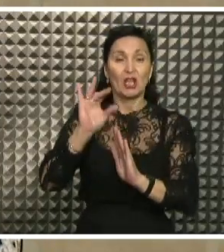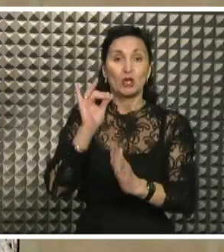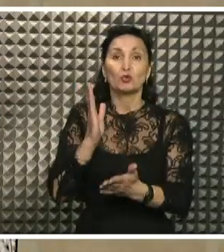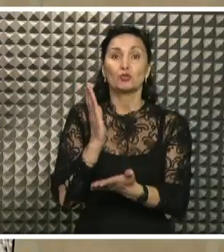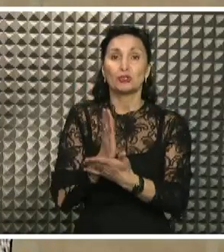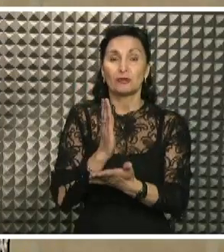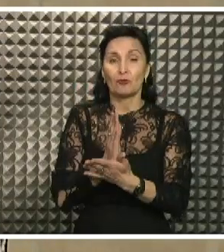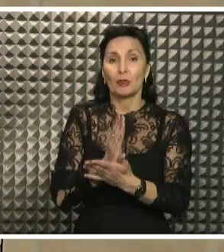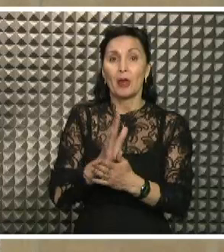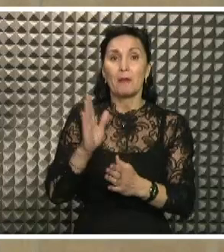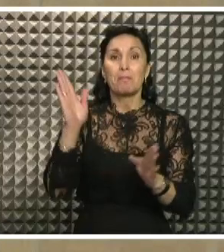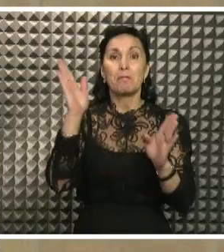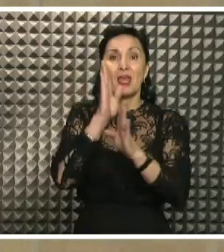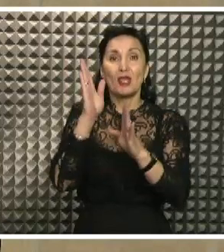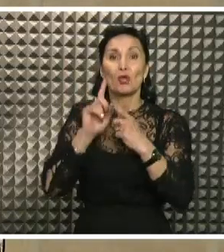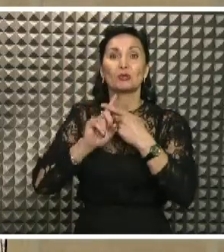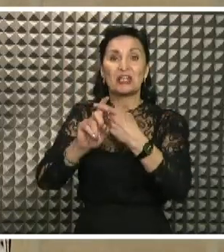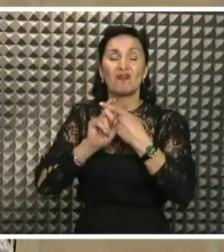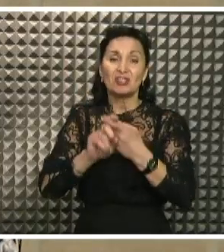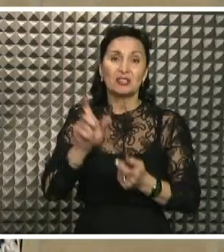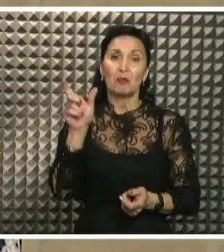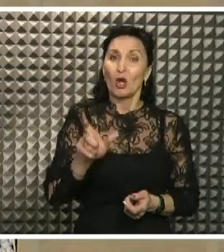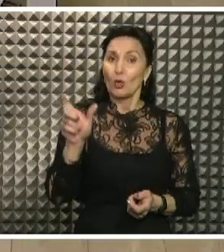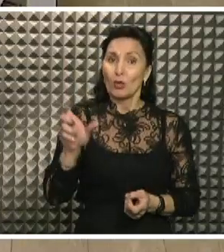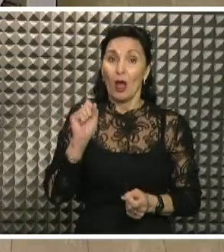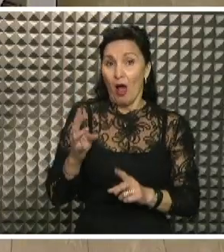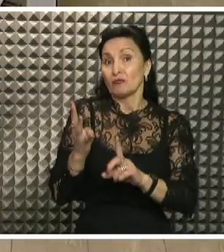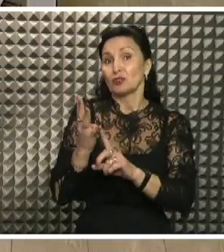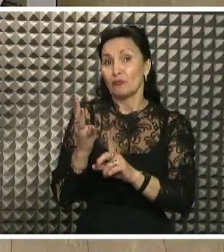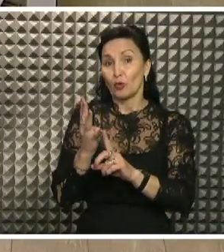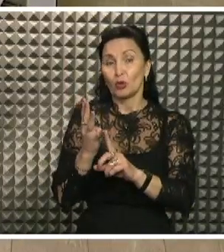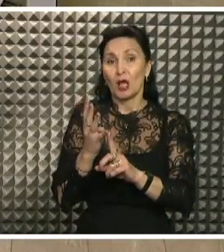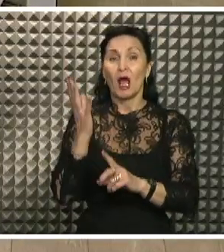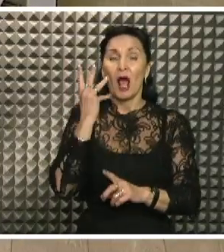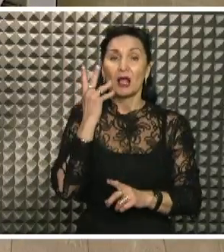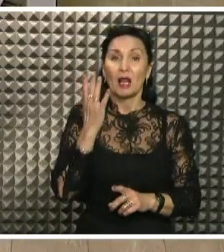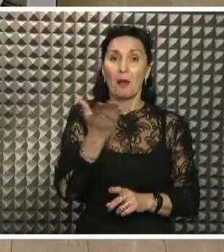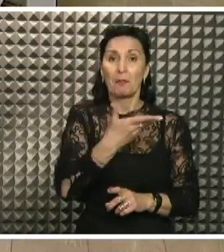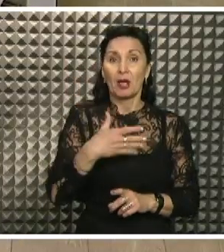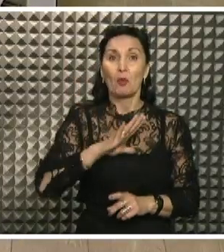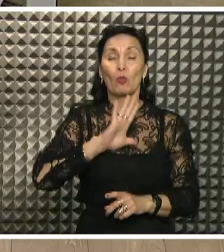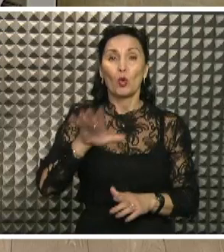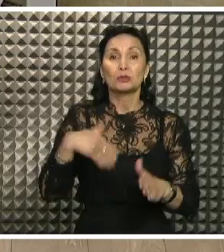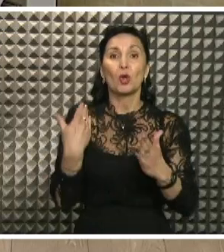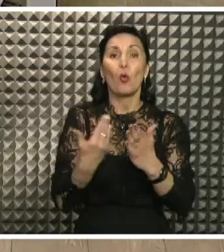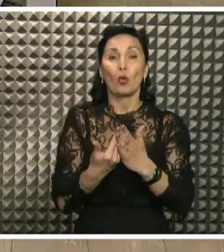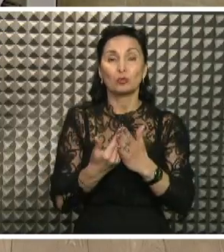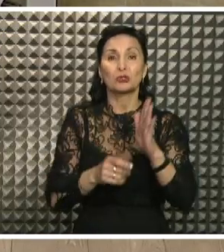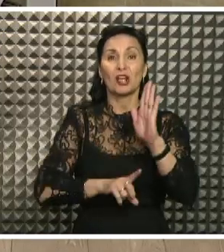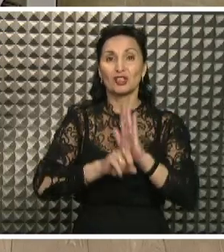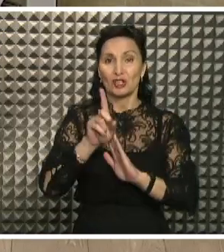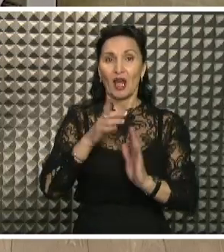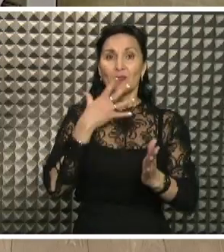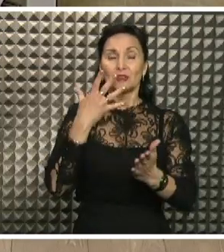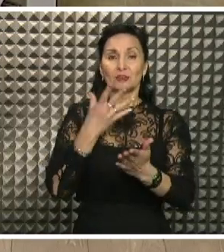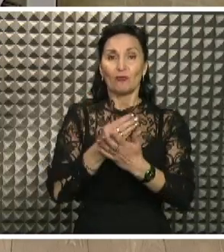существуют метеозависимые люди. Ну а в-четвертых, когда мы после отпуска начинаем